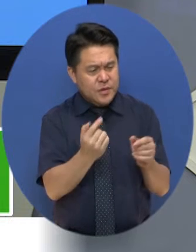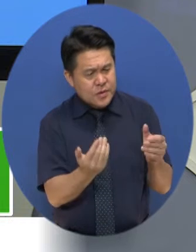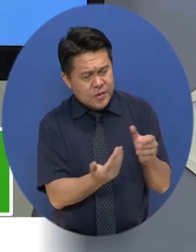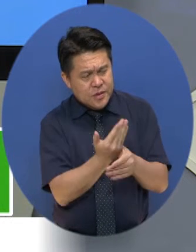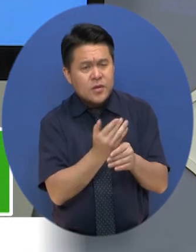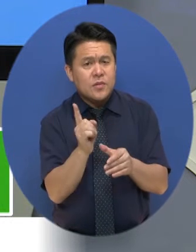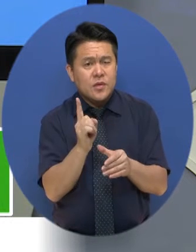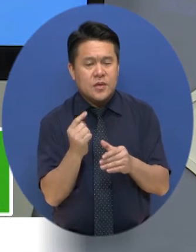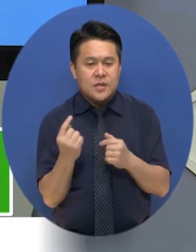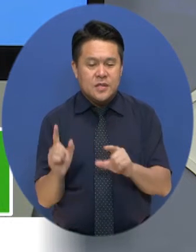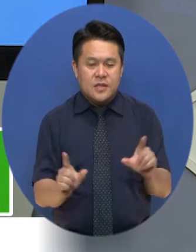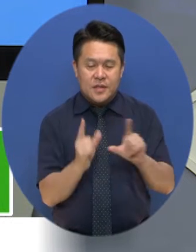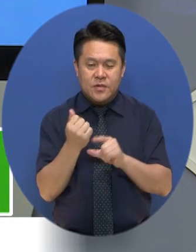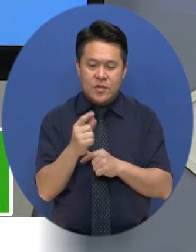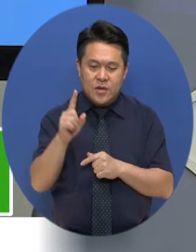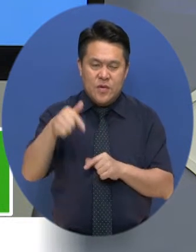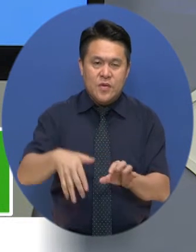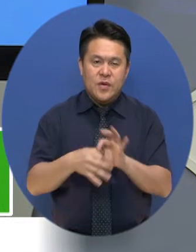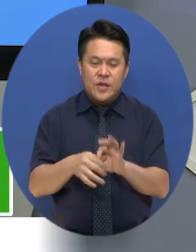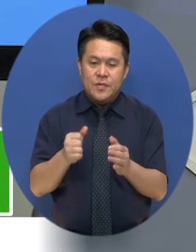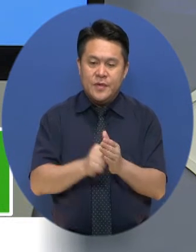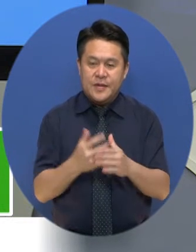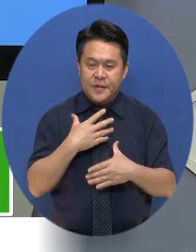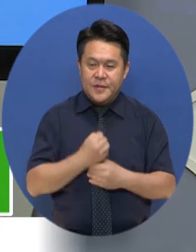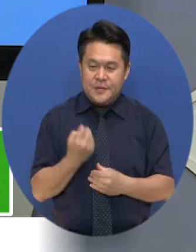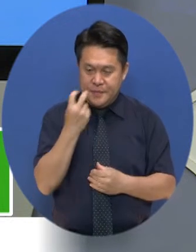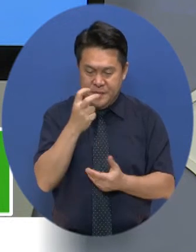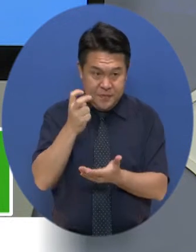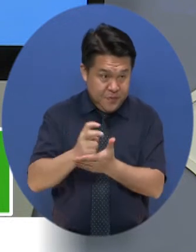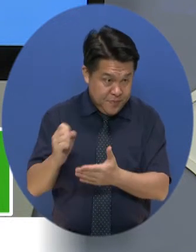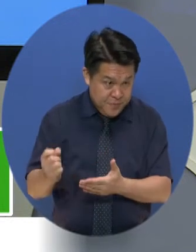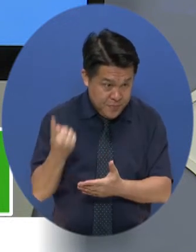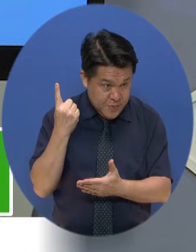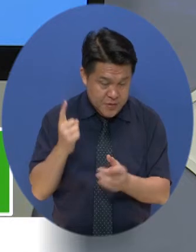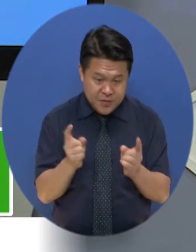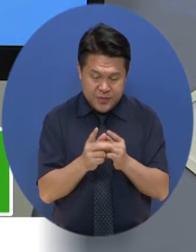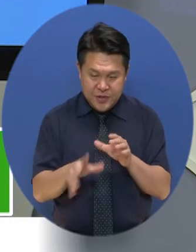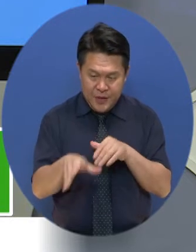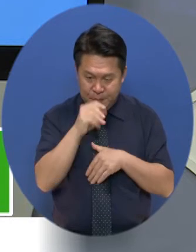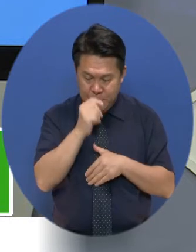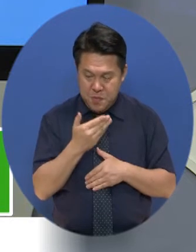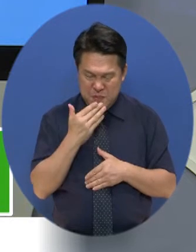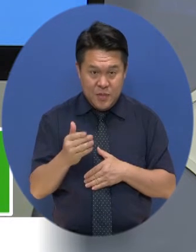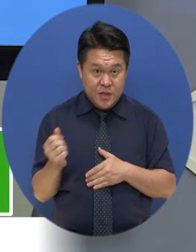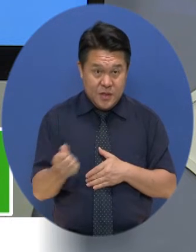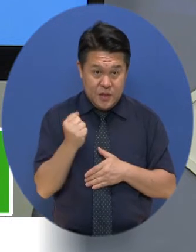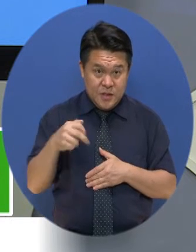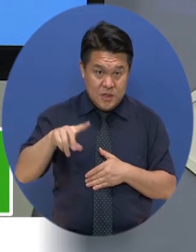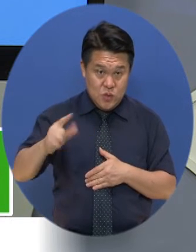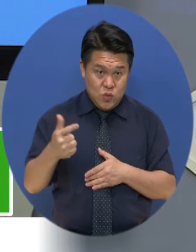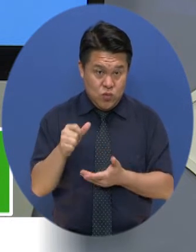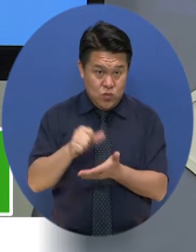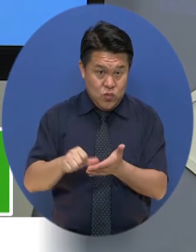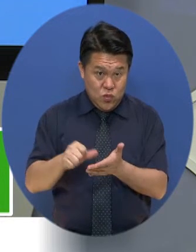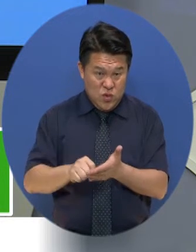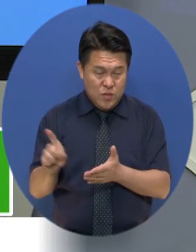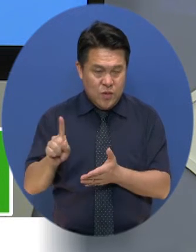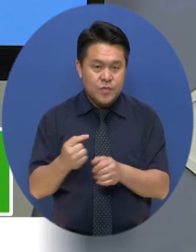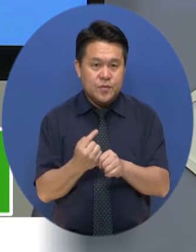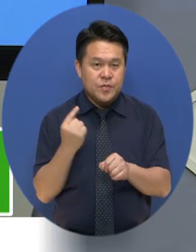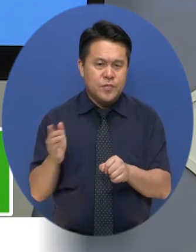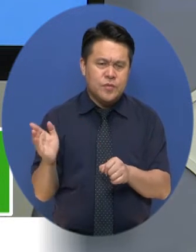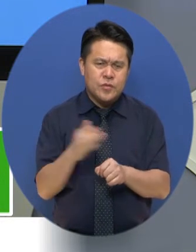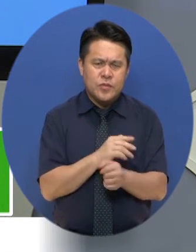안전 관리 대책에 따라 호흡기의 직접 사용하는 휴대용 공기 산소 제품을 지난해 11월부터 의약외품으로